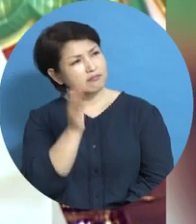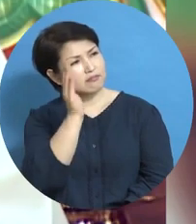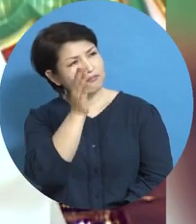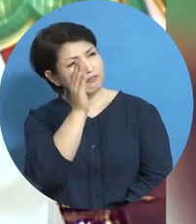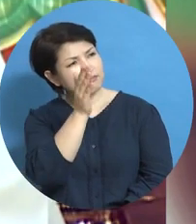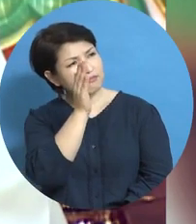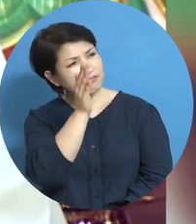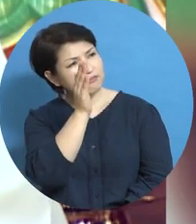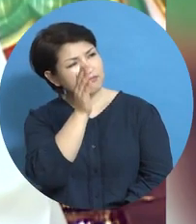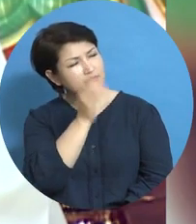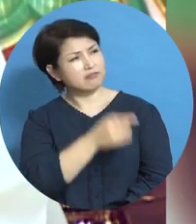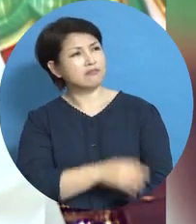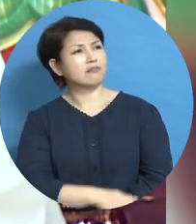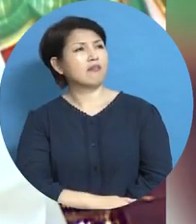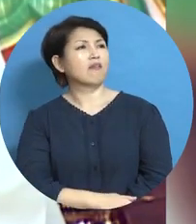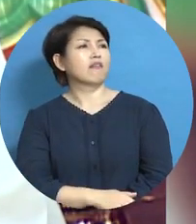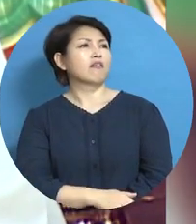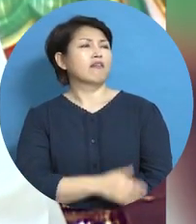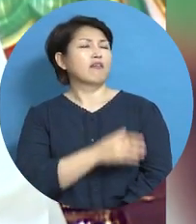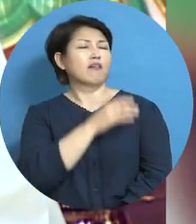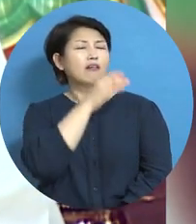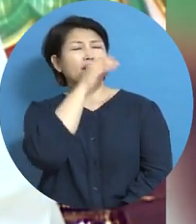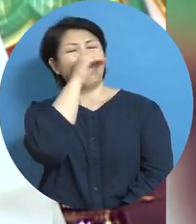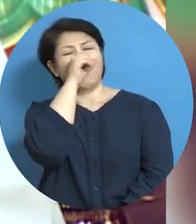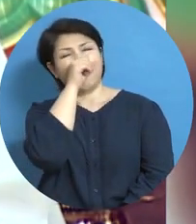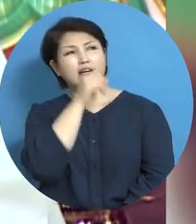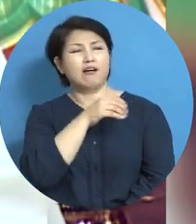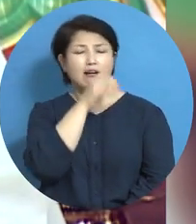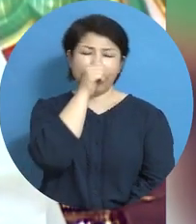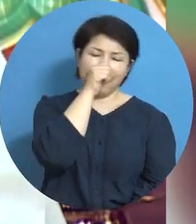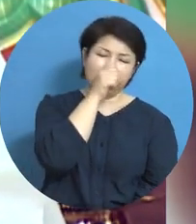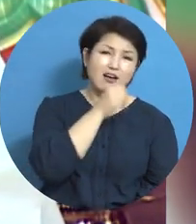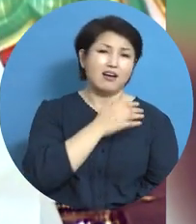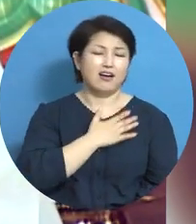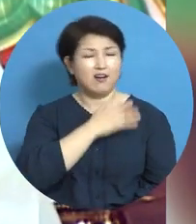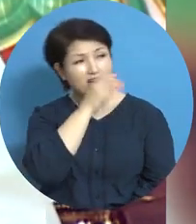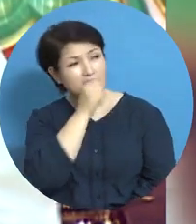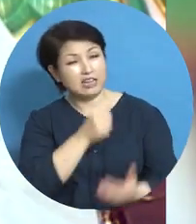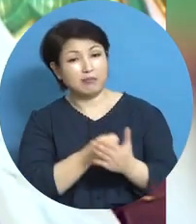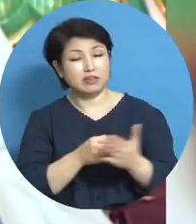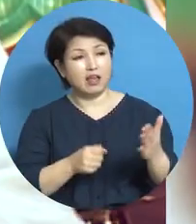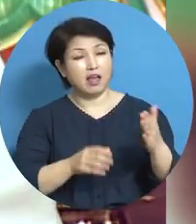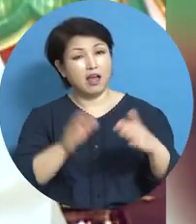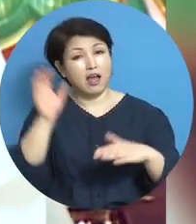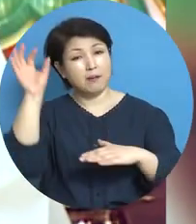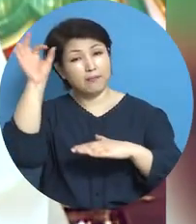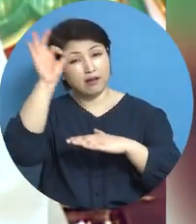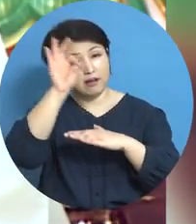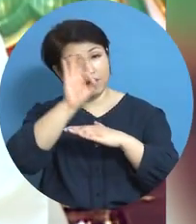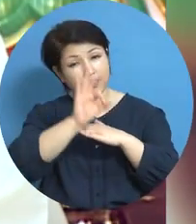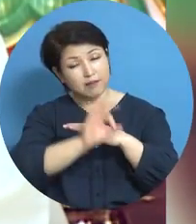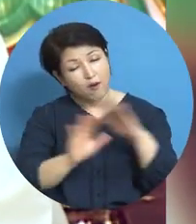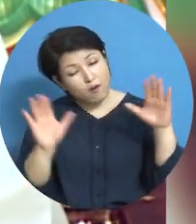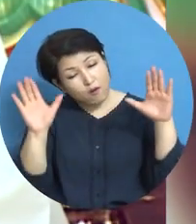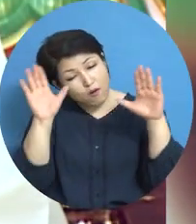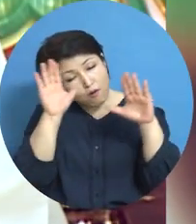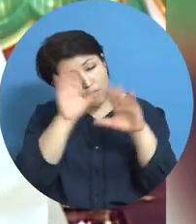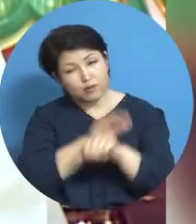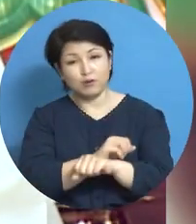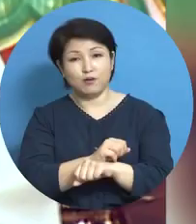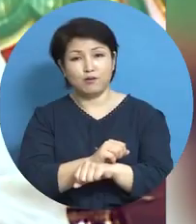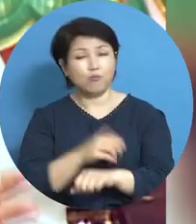막 너무너무 참 좋은 거예요. 밤이 깊어져 가는 줄도 모르고 얘기를